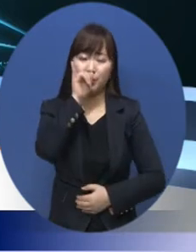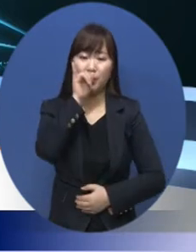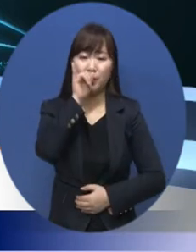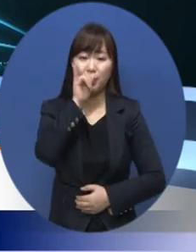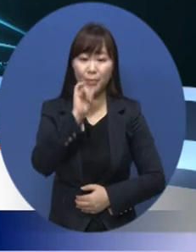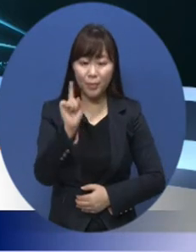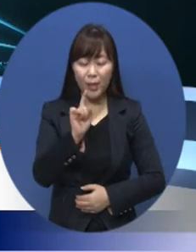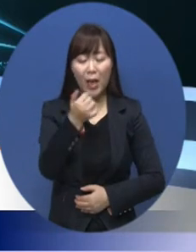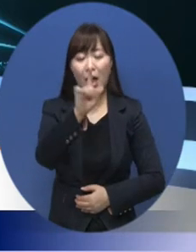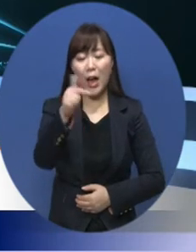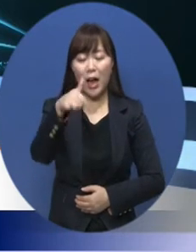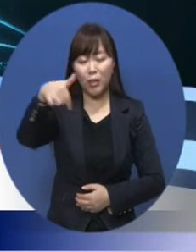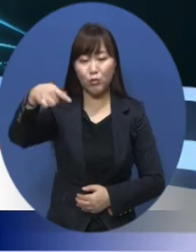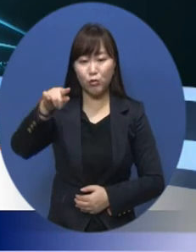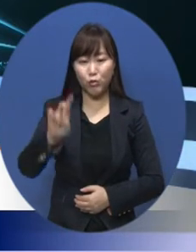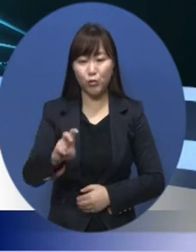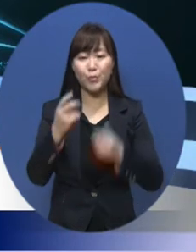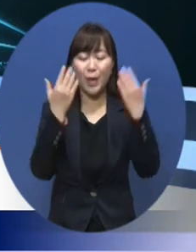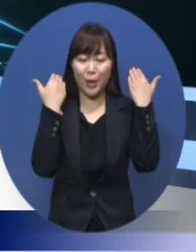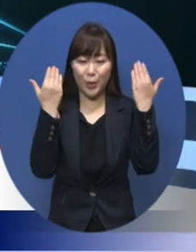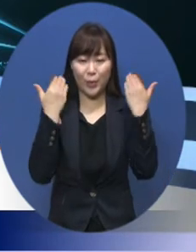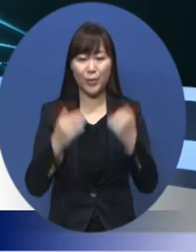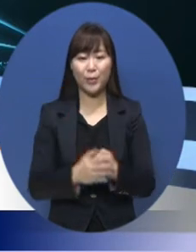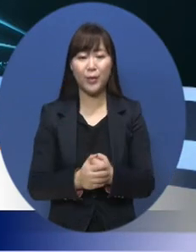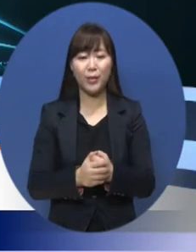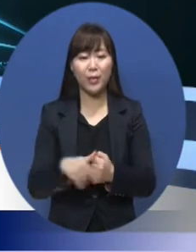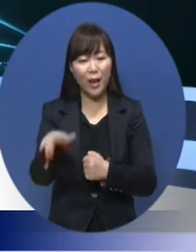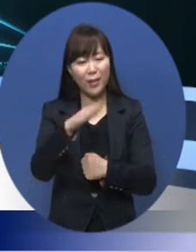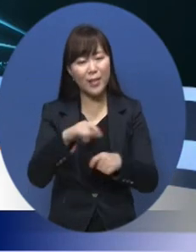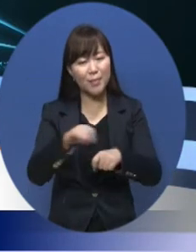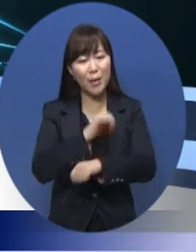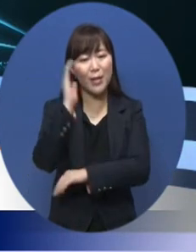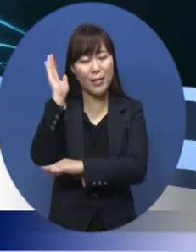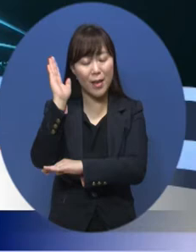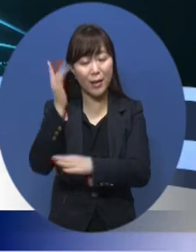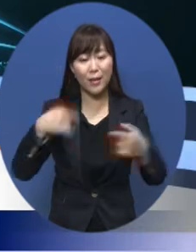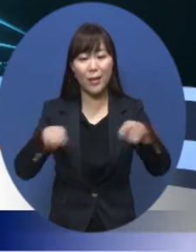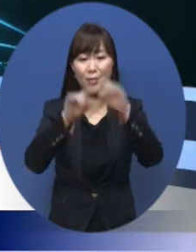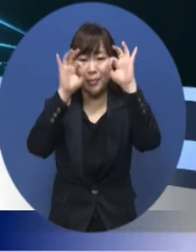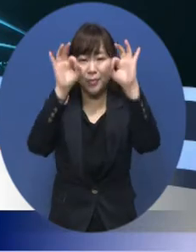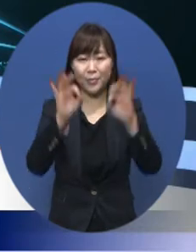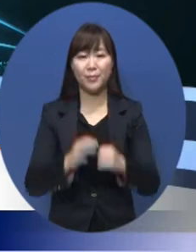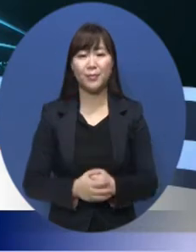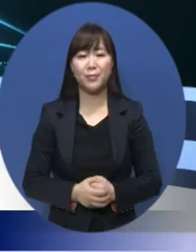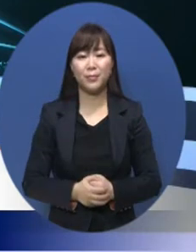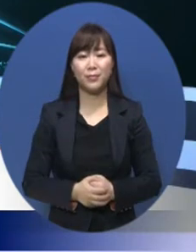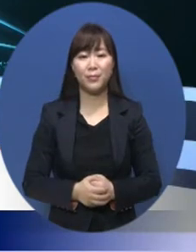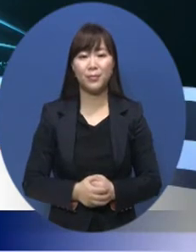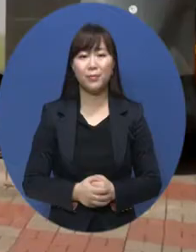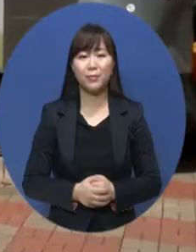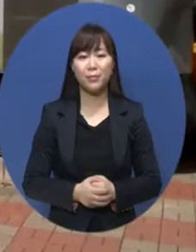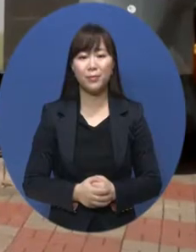있습니다. 바로 한꿈학교인데요. 그들의 특별한 이야기를 정은선 기자가 들어봤습니다.